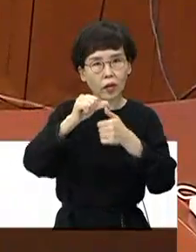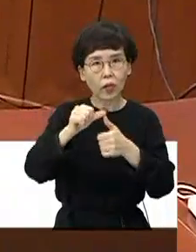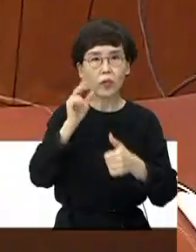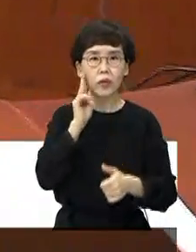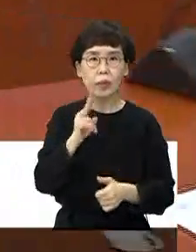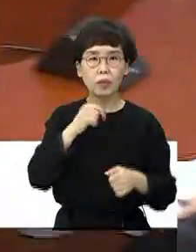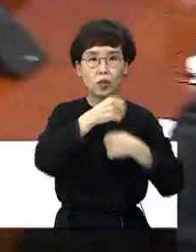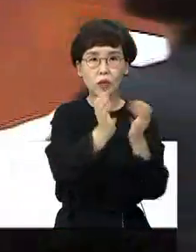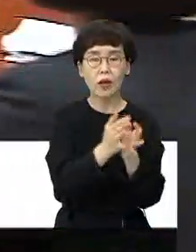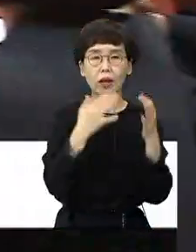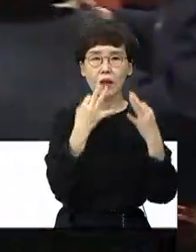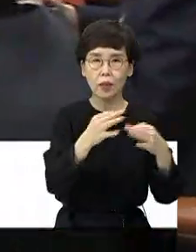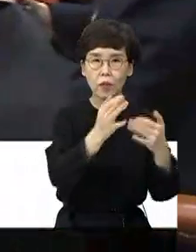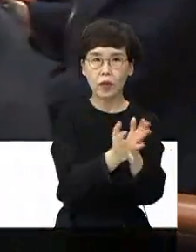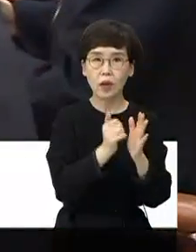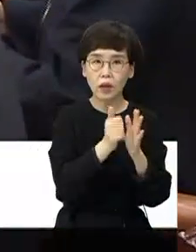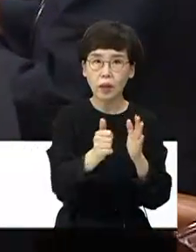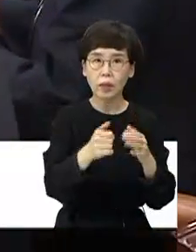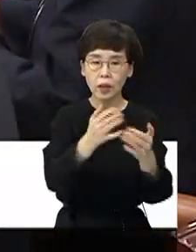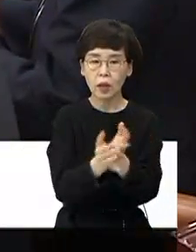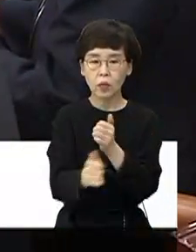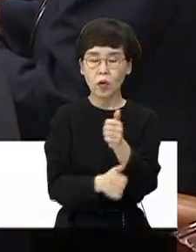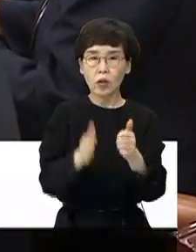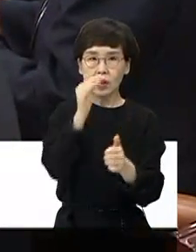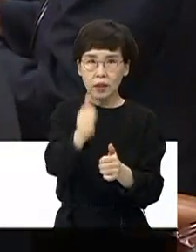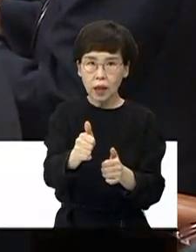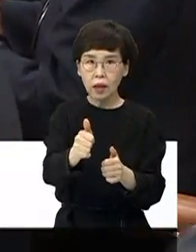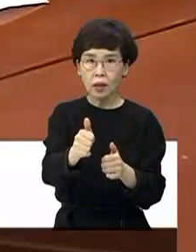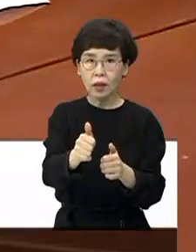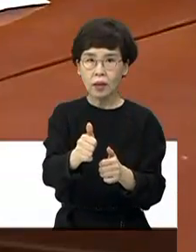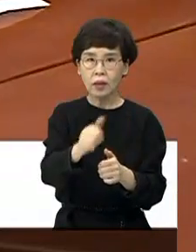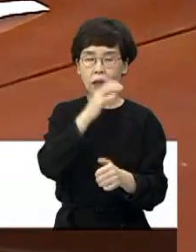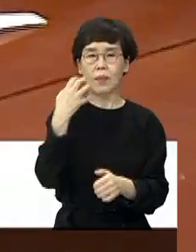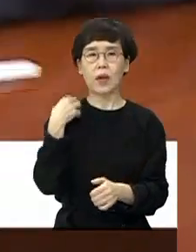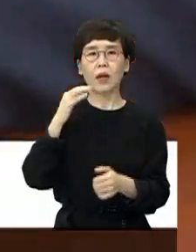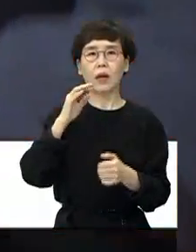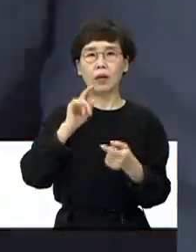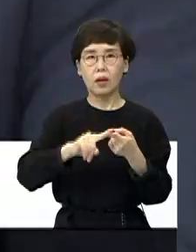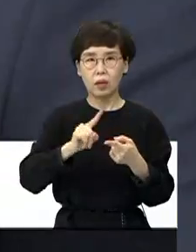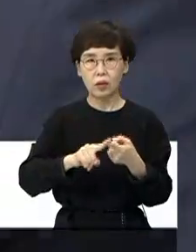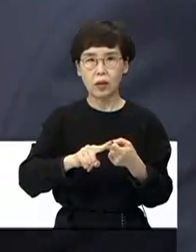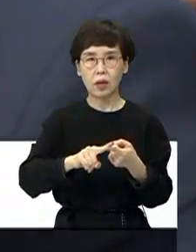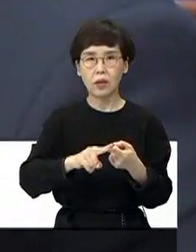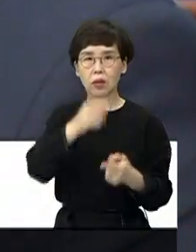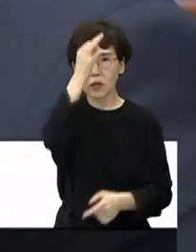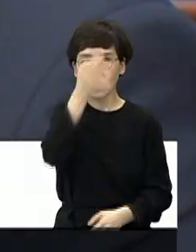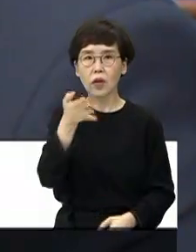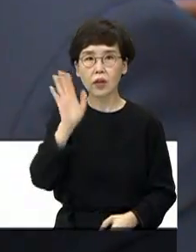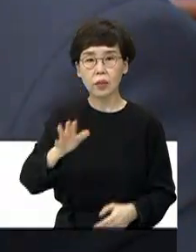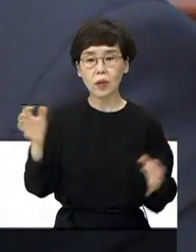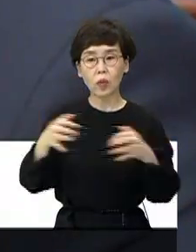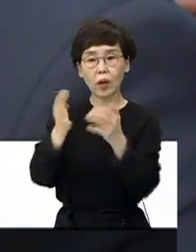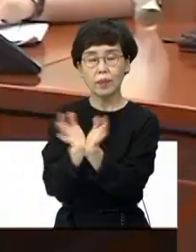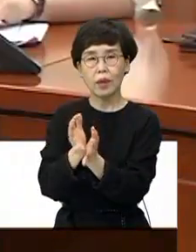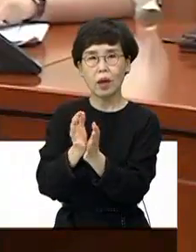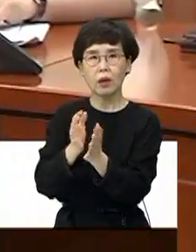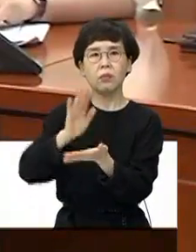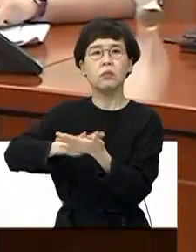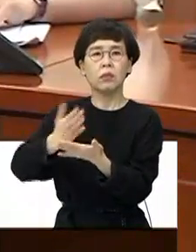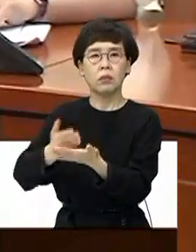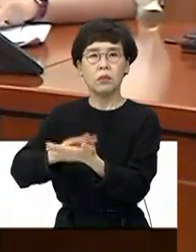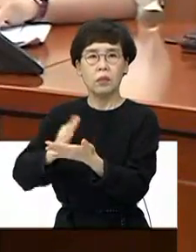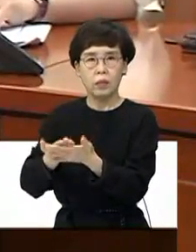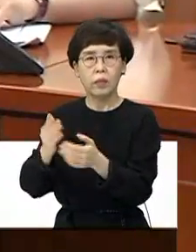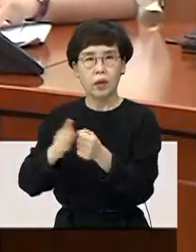민주당 김태년 원내대표는 상임위원장을 모두 차지한 데 대해 송구스럽다면서도 통합당의 입장이 자주 바뀌어